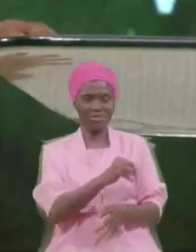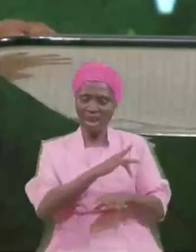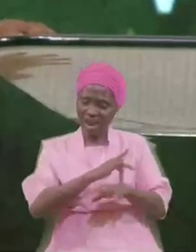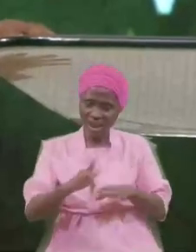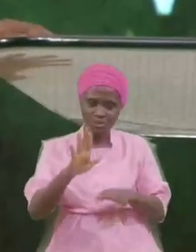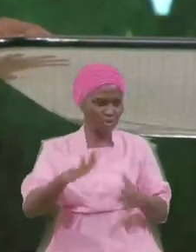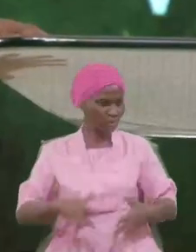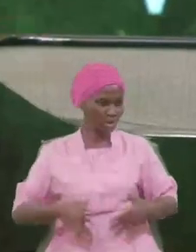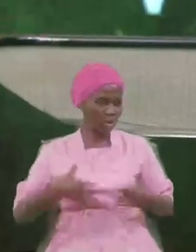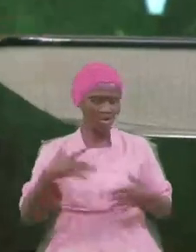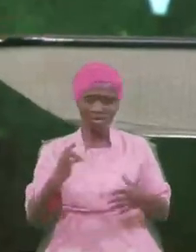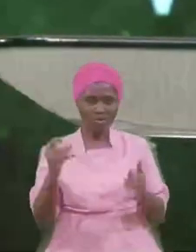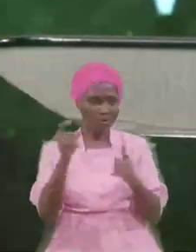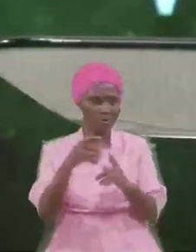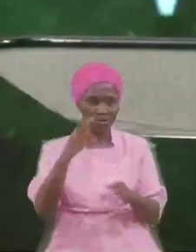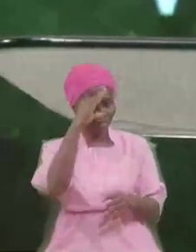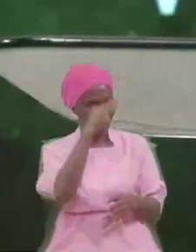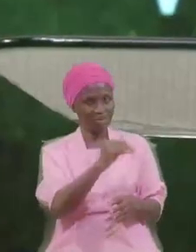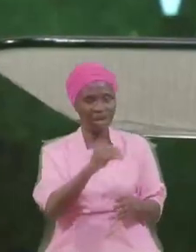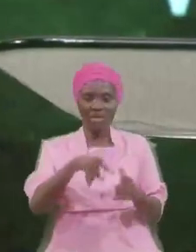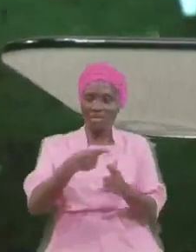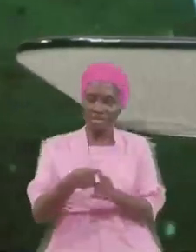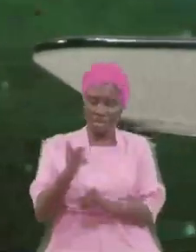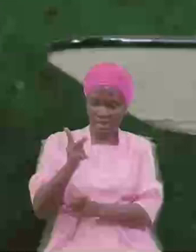mémoire des paroles des hommes et